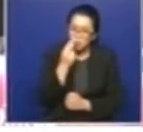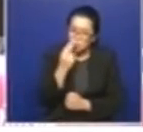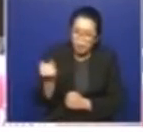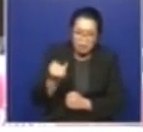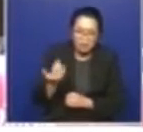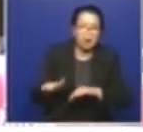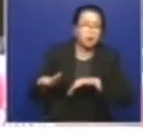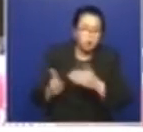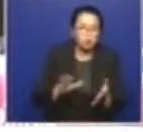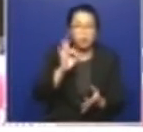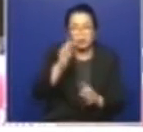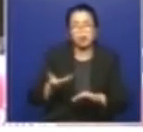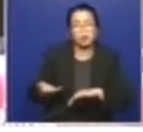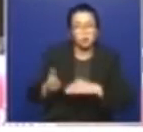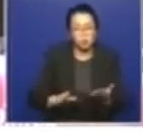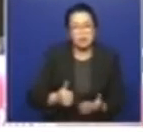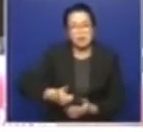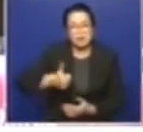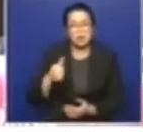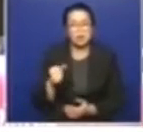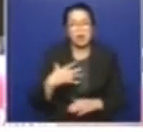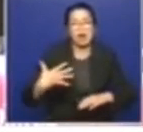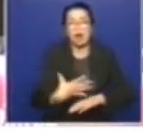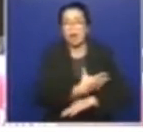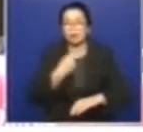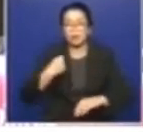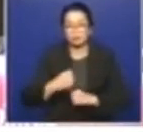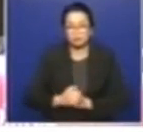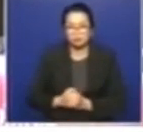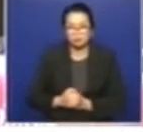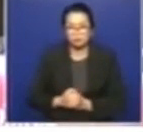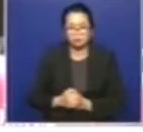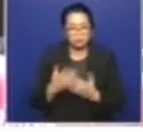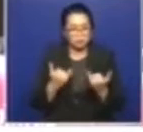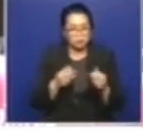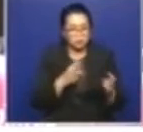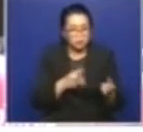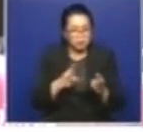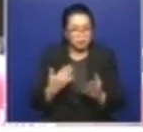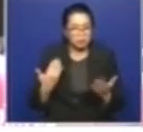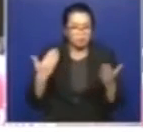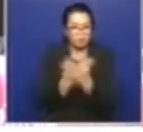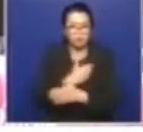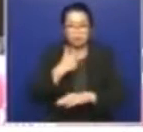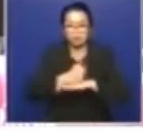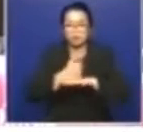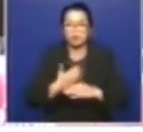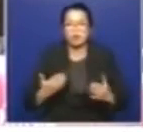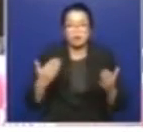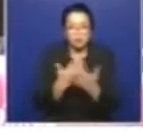ยังดีกว่ายึดอำนาจวันนี้ผมยังเห็นว่าวิธีการที่จะต้องเปลี่ยนคนทำโดยยึดอำนาจยังไม่ใ